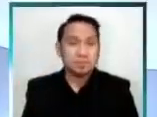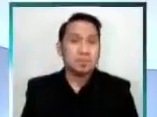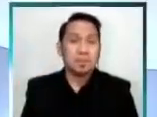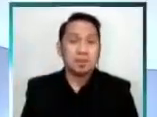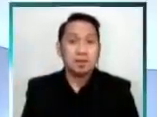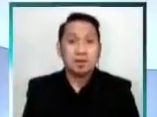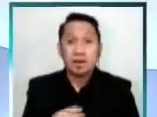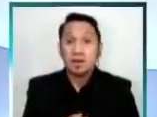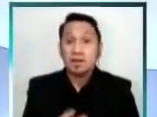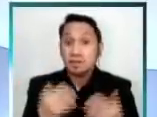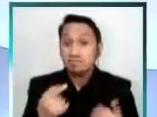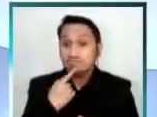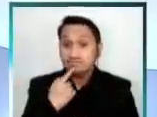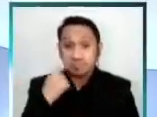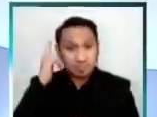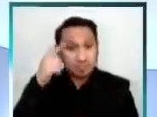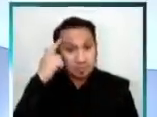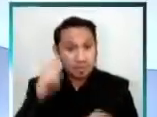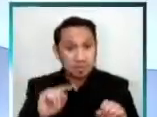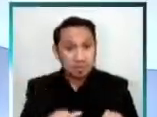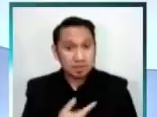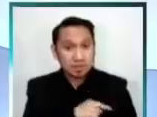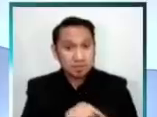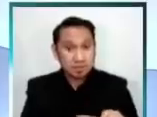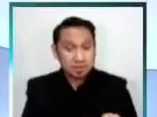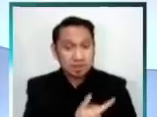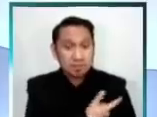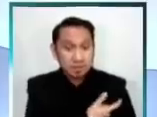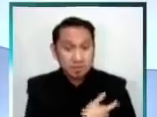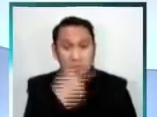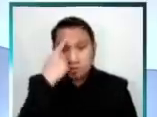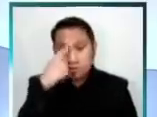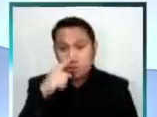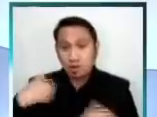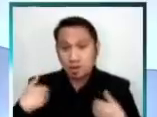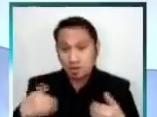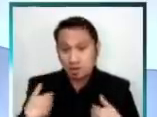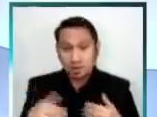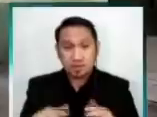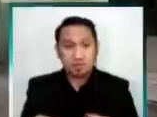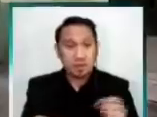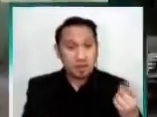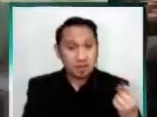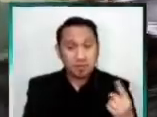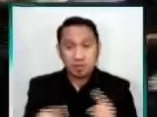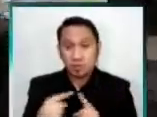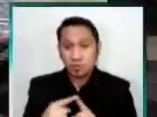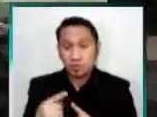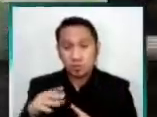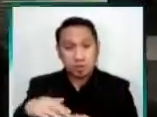Target ng gobyerno na simulan ang pagbabakuna sa mga batang edad 5 hanggang 11 sa unang linggo ng Pebrero. Ayon sa Department of